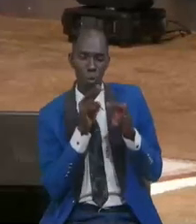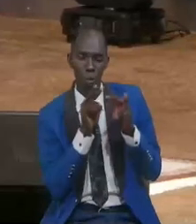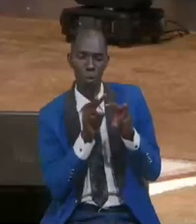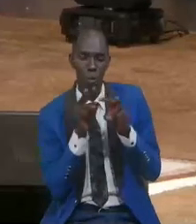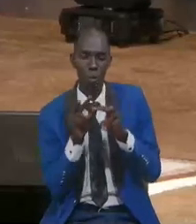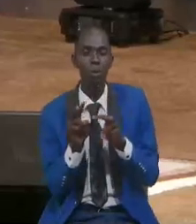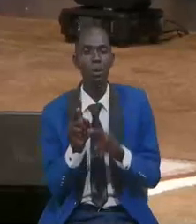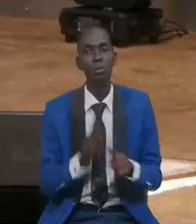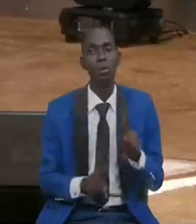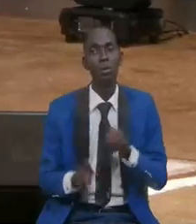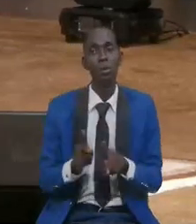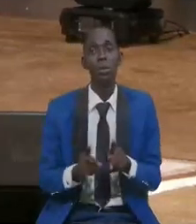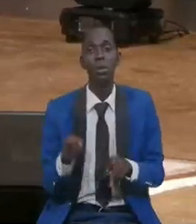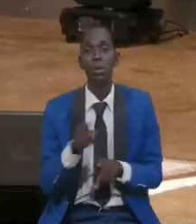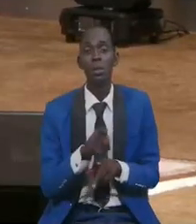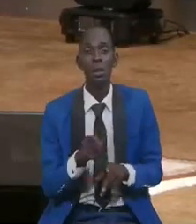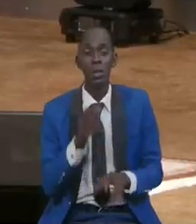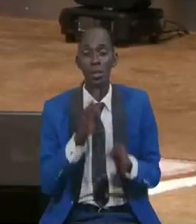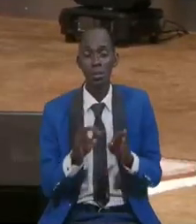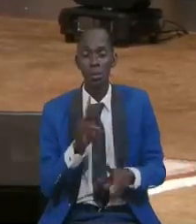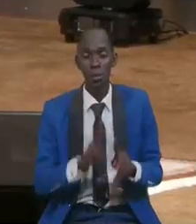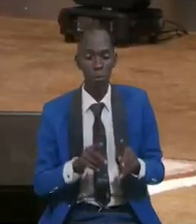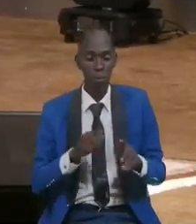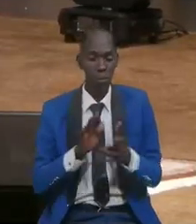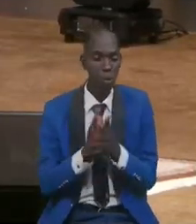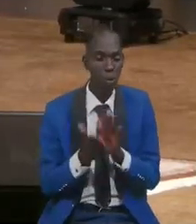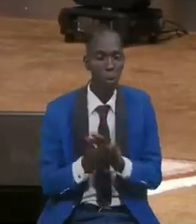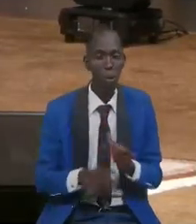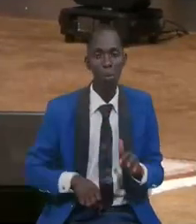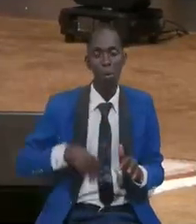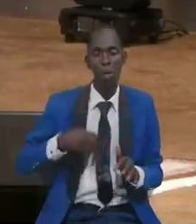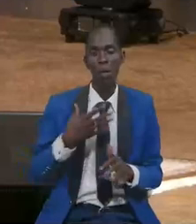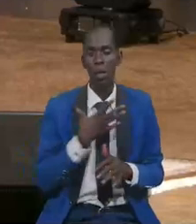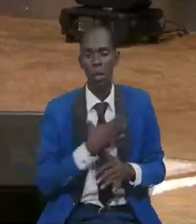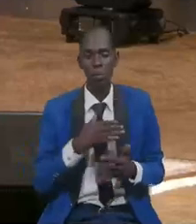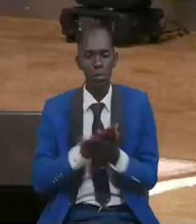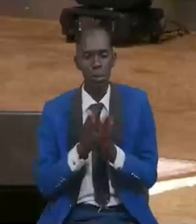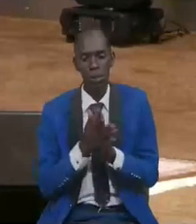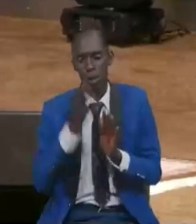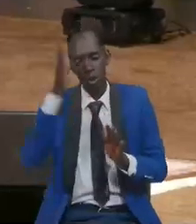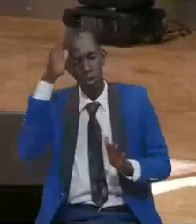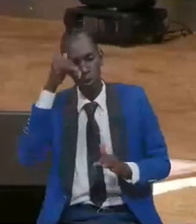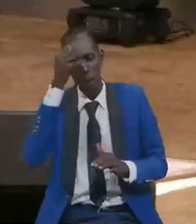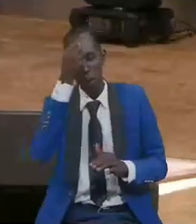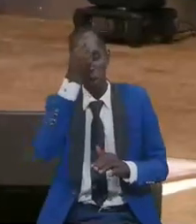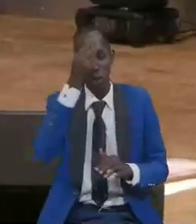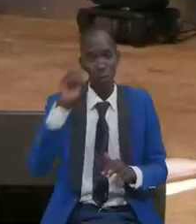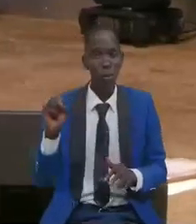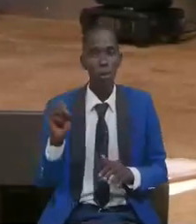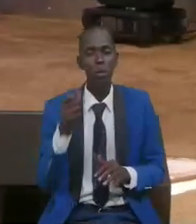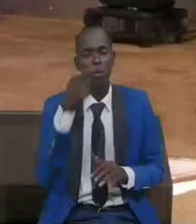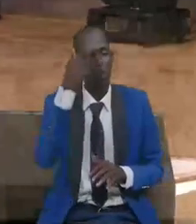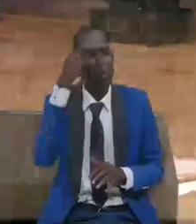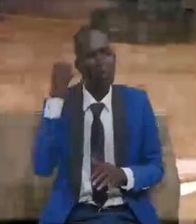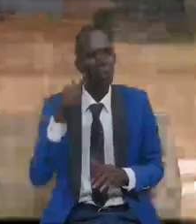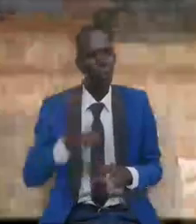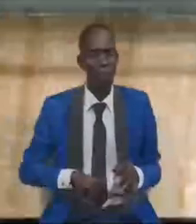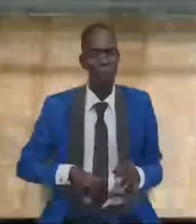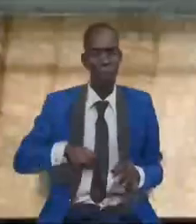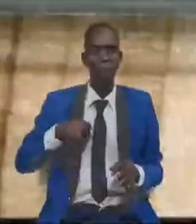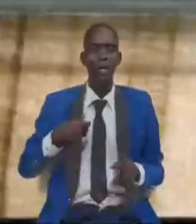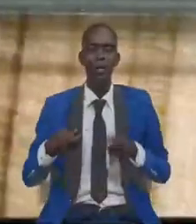sont enflés en crainte à l'orgueil, ils sont incontrôlables et défiants dans leurs conditions parce que